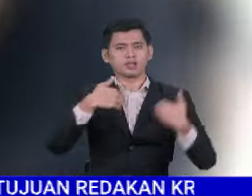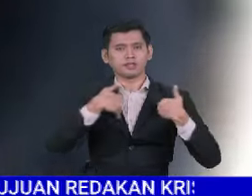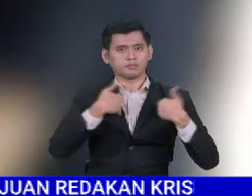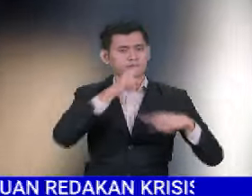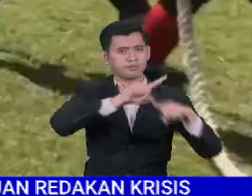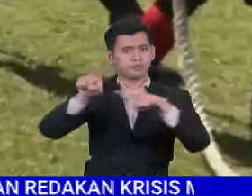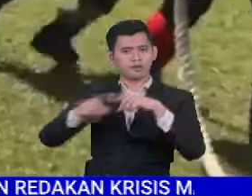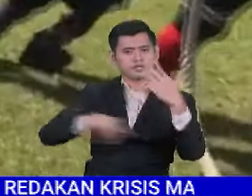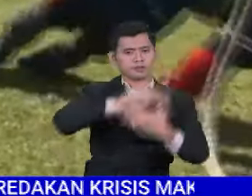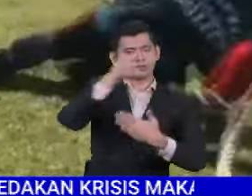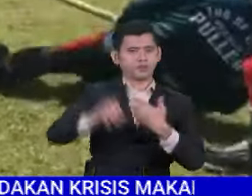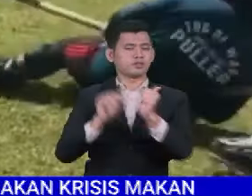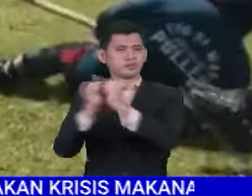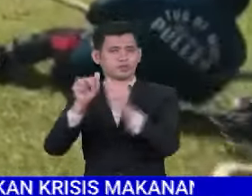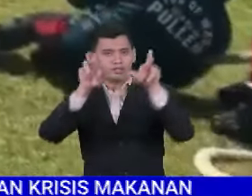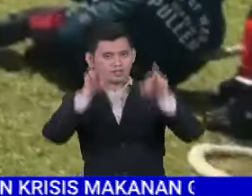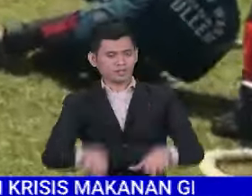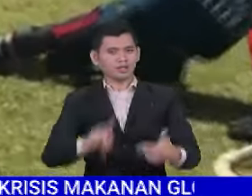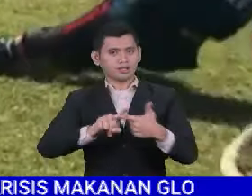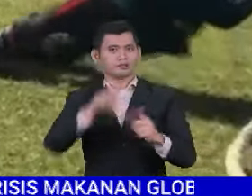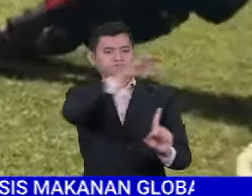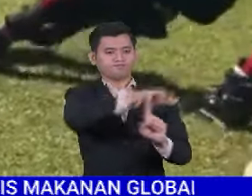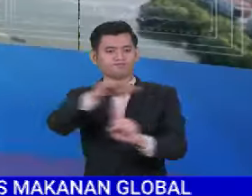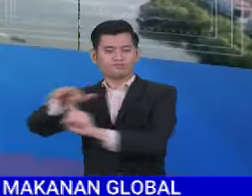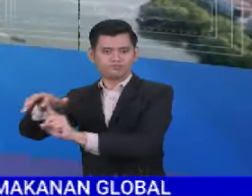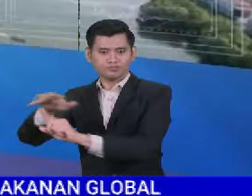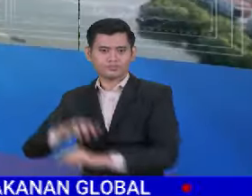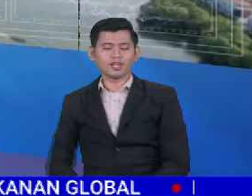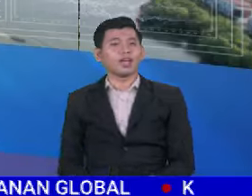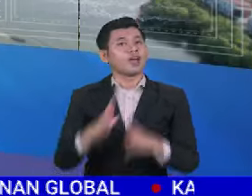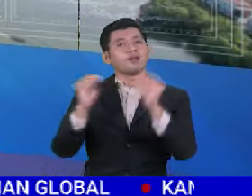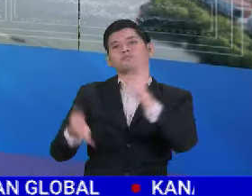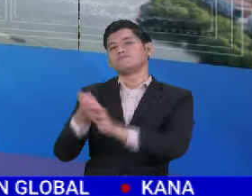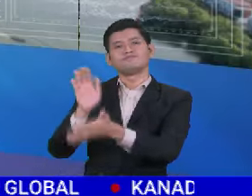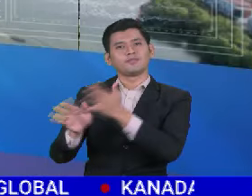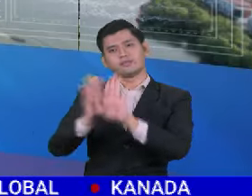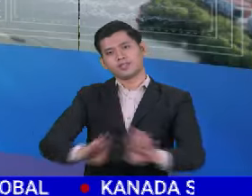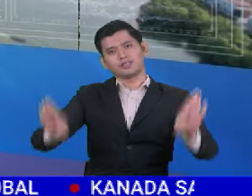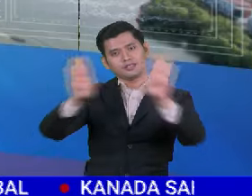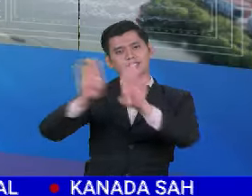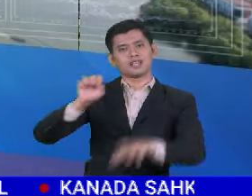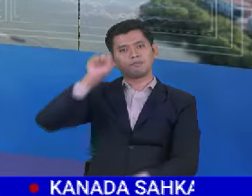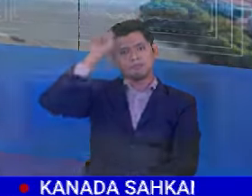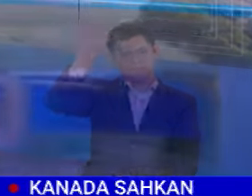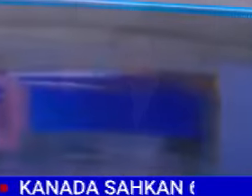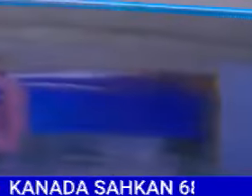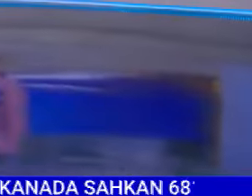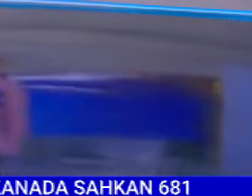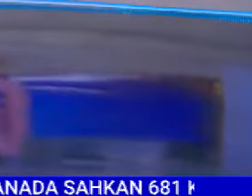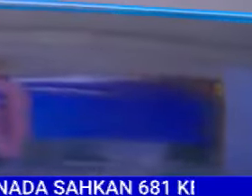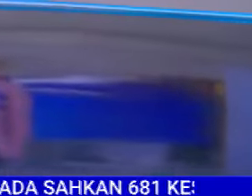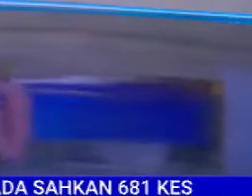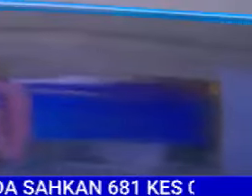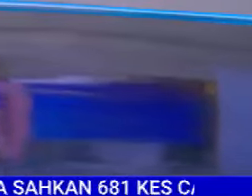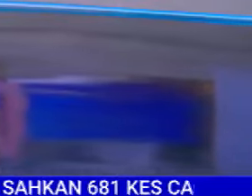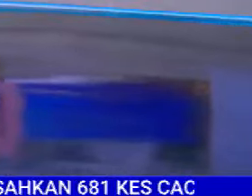diisi dengan program sukan rakyat dan gerai jualan Hai Mbak sekian paparan dari negeri di bawah Bayu untuk lebih banyak